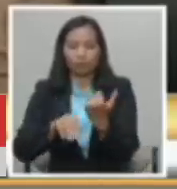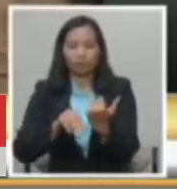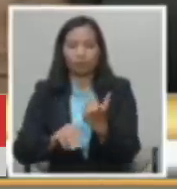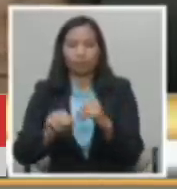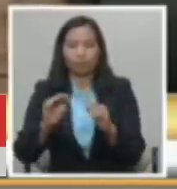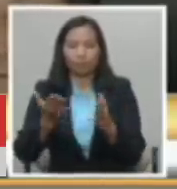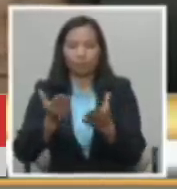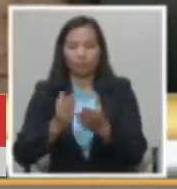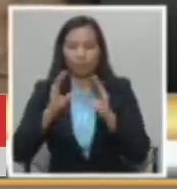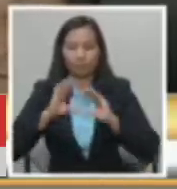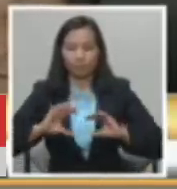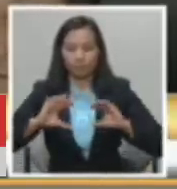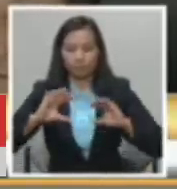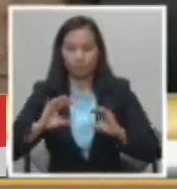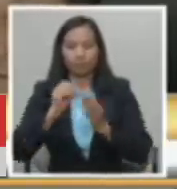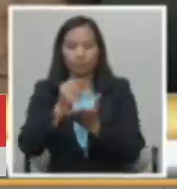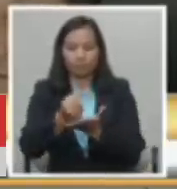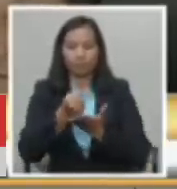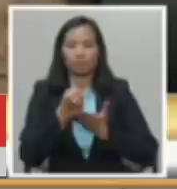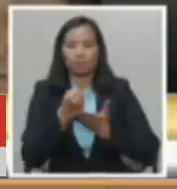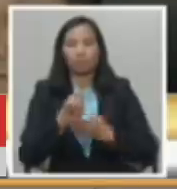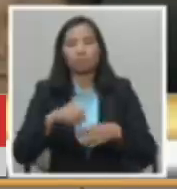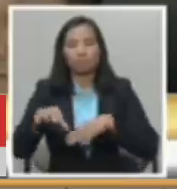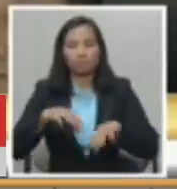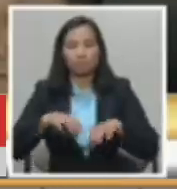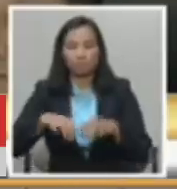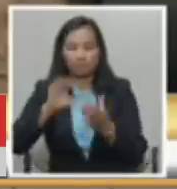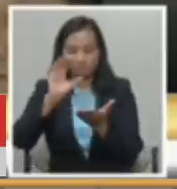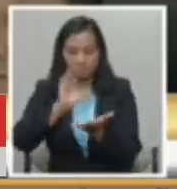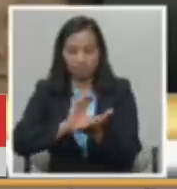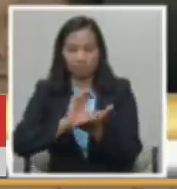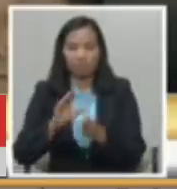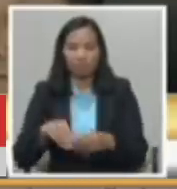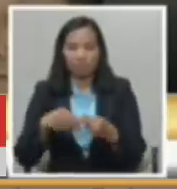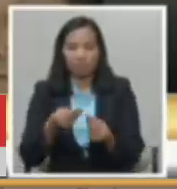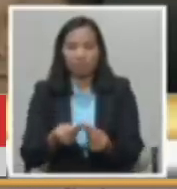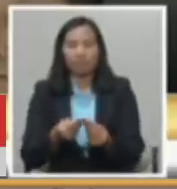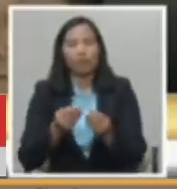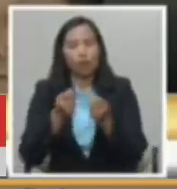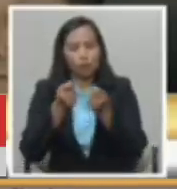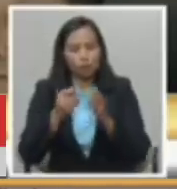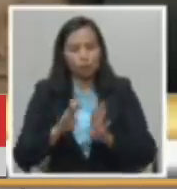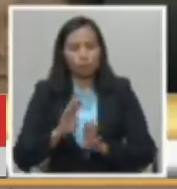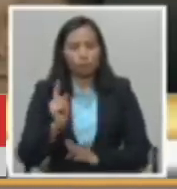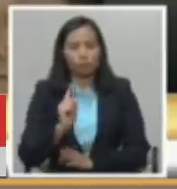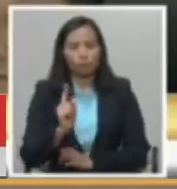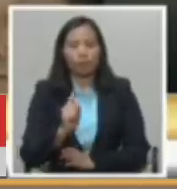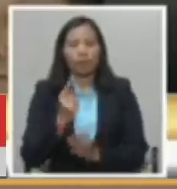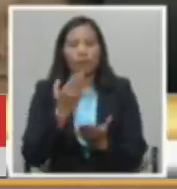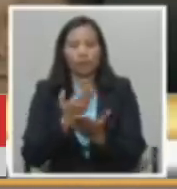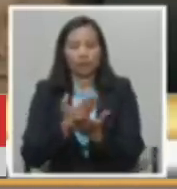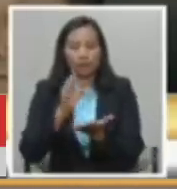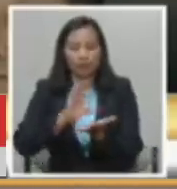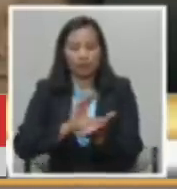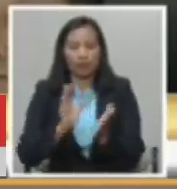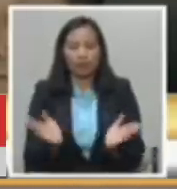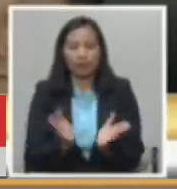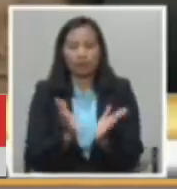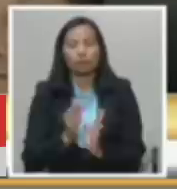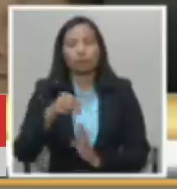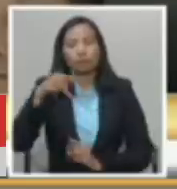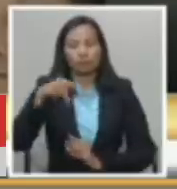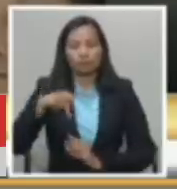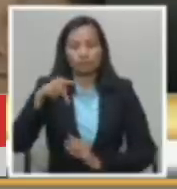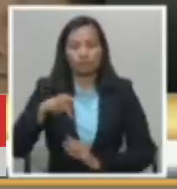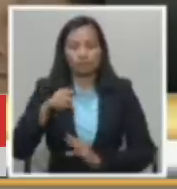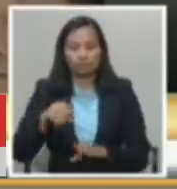ได้กรุณาครับจัดสรรงบประมาณส่วนหนึ่งไว้ในรูปแบบของเงินอุดหนุนเฉพาะกิจไว้